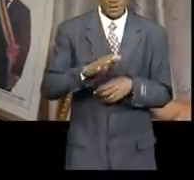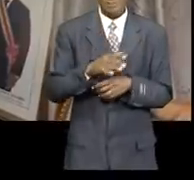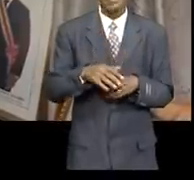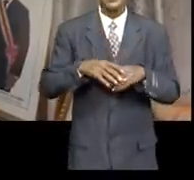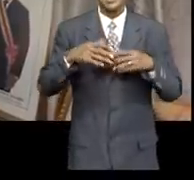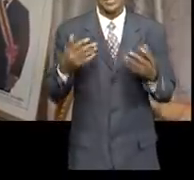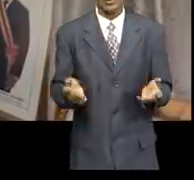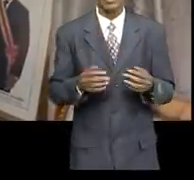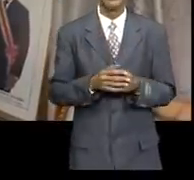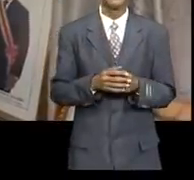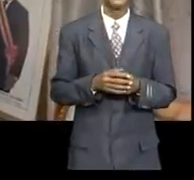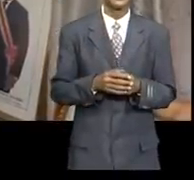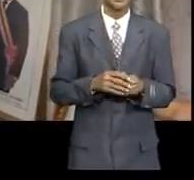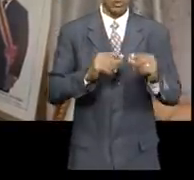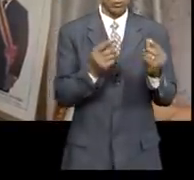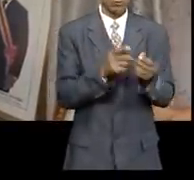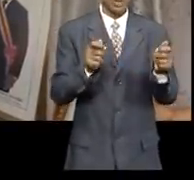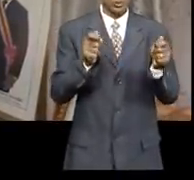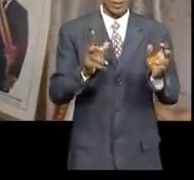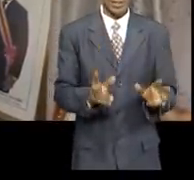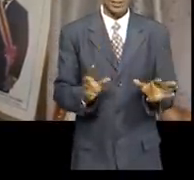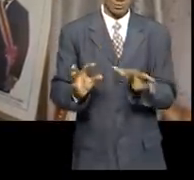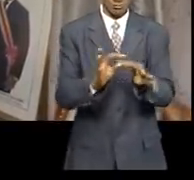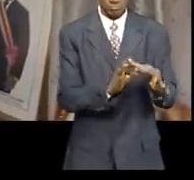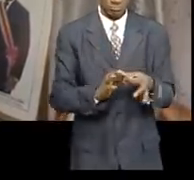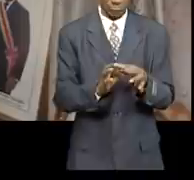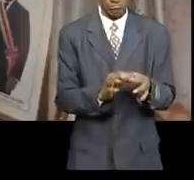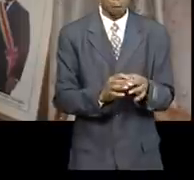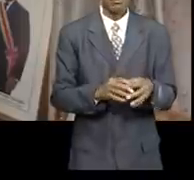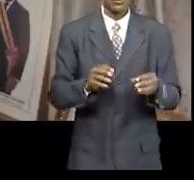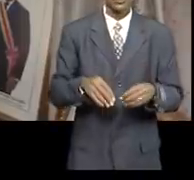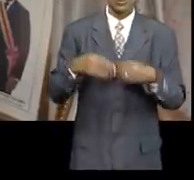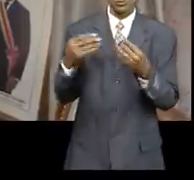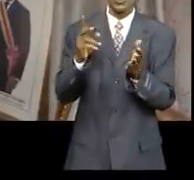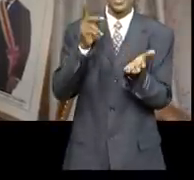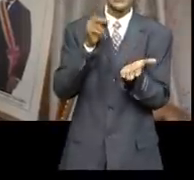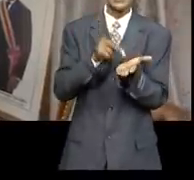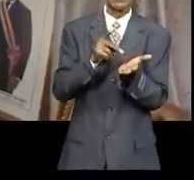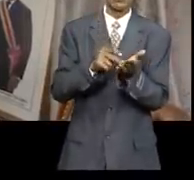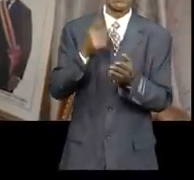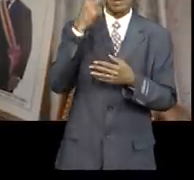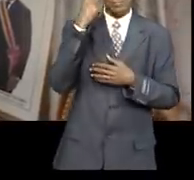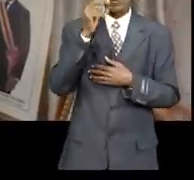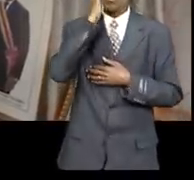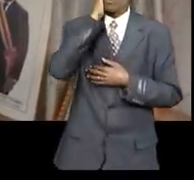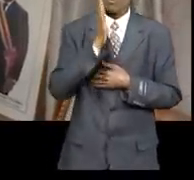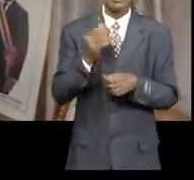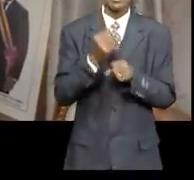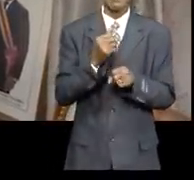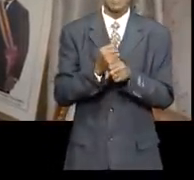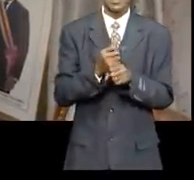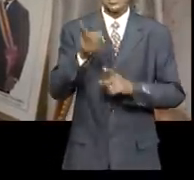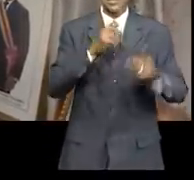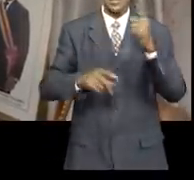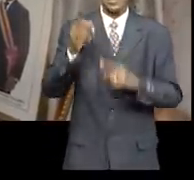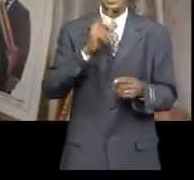avions fait avant. Et on aura toujours besoin de vous comme la presse. Merci,